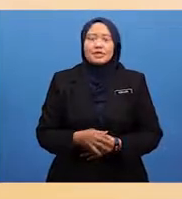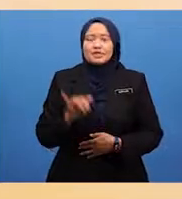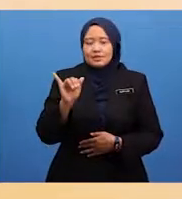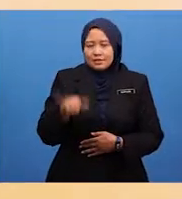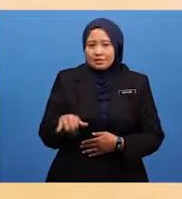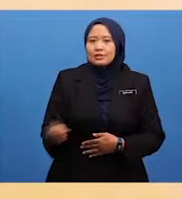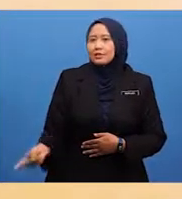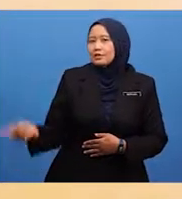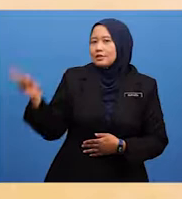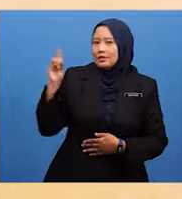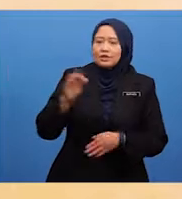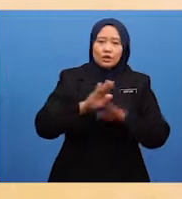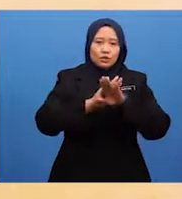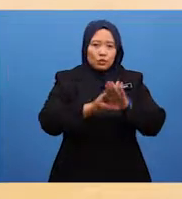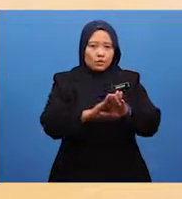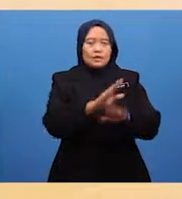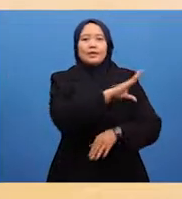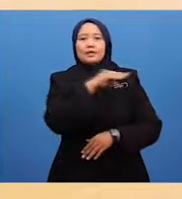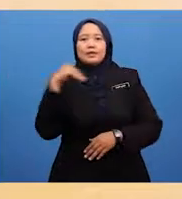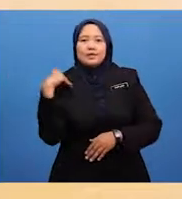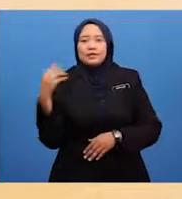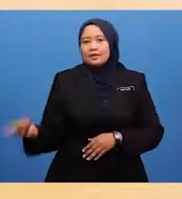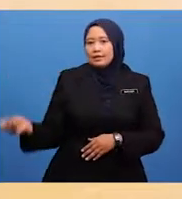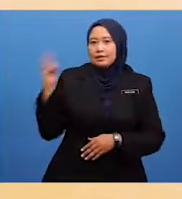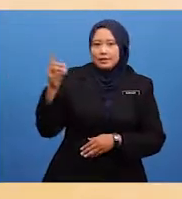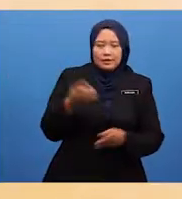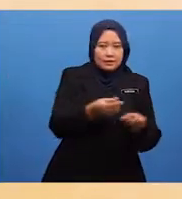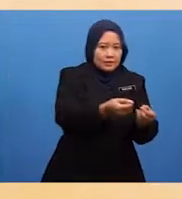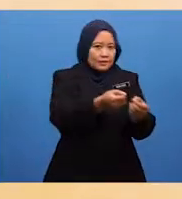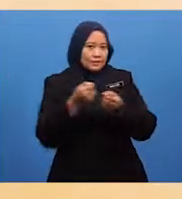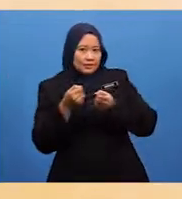Ya, daya tolakan dan tarikan.